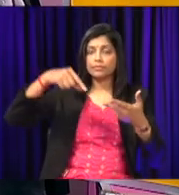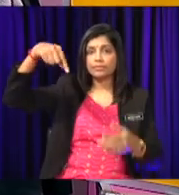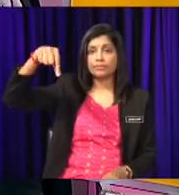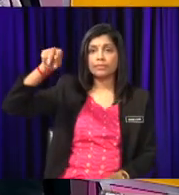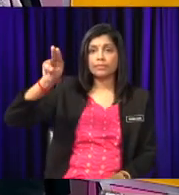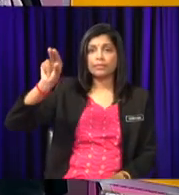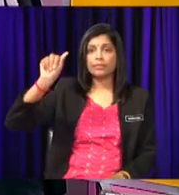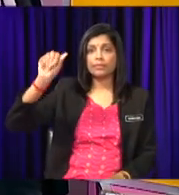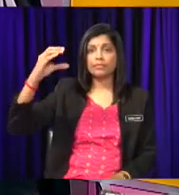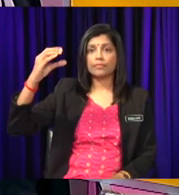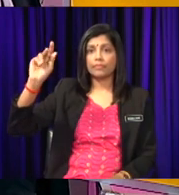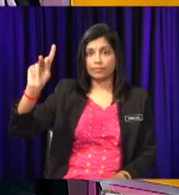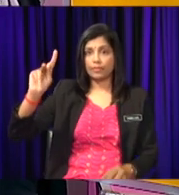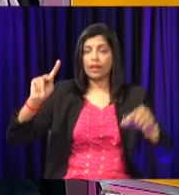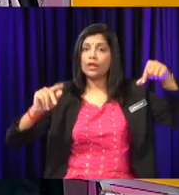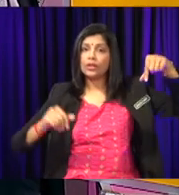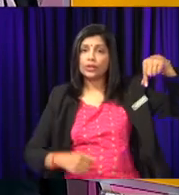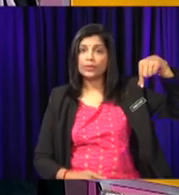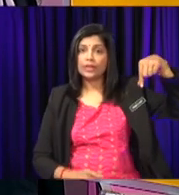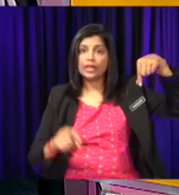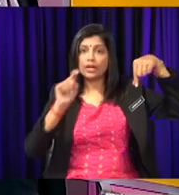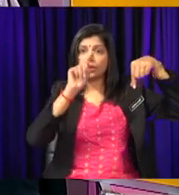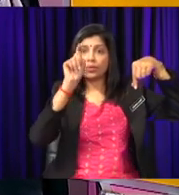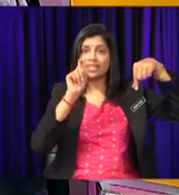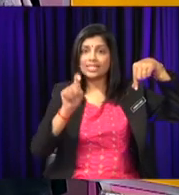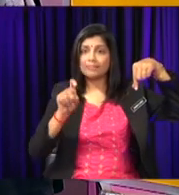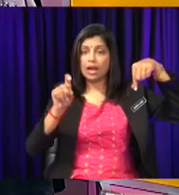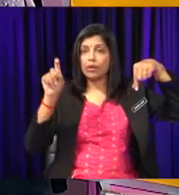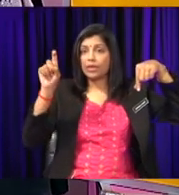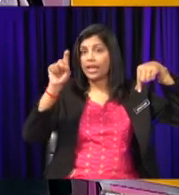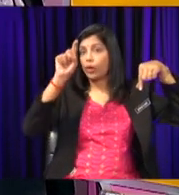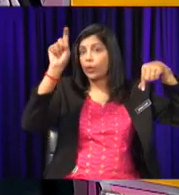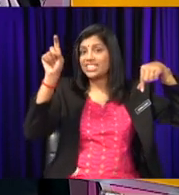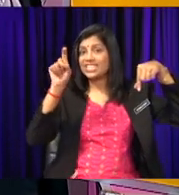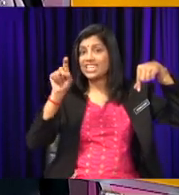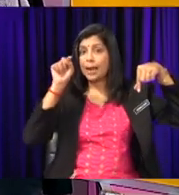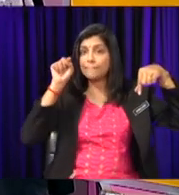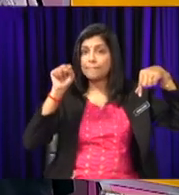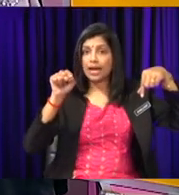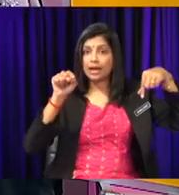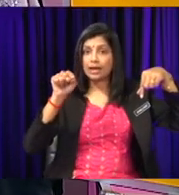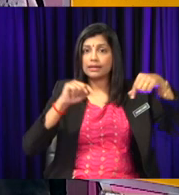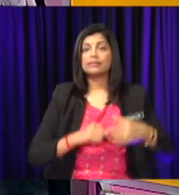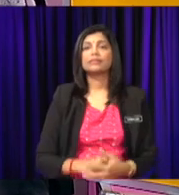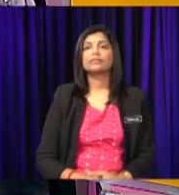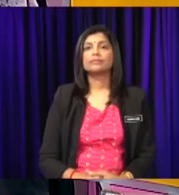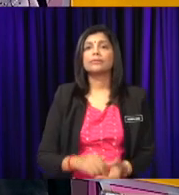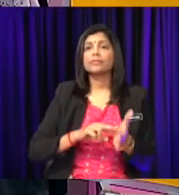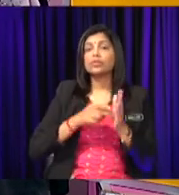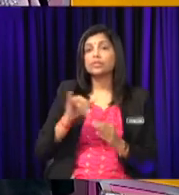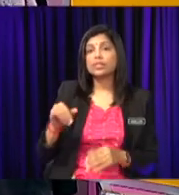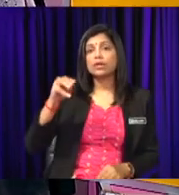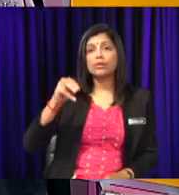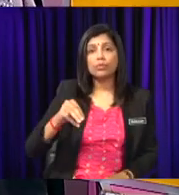Q bermaksud question mark yaitu tanda soal yang mana murid-murid